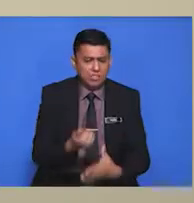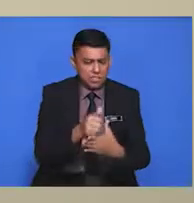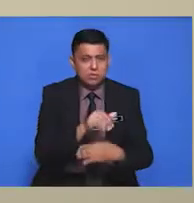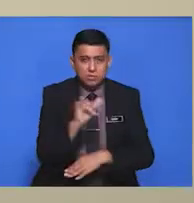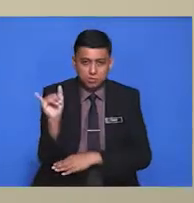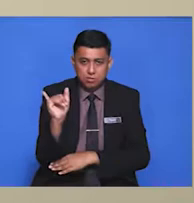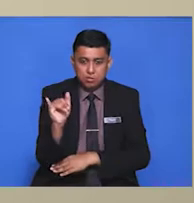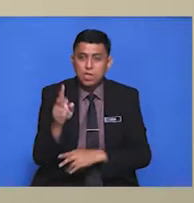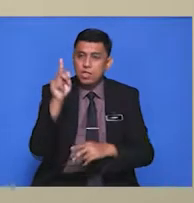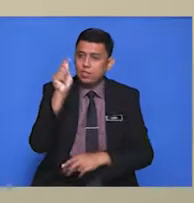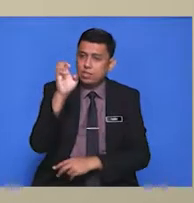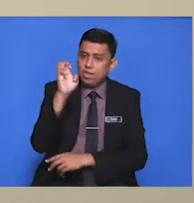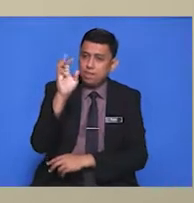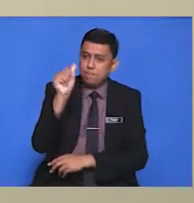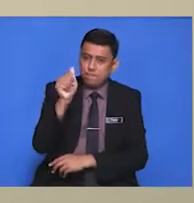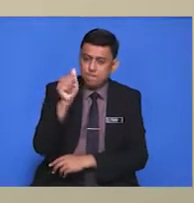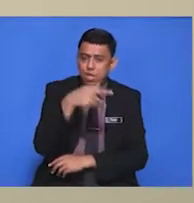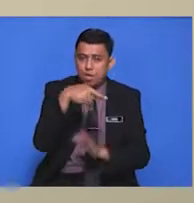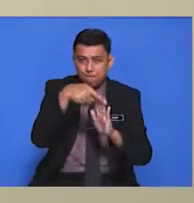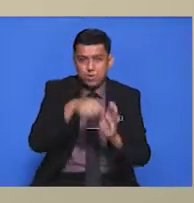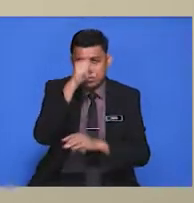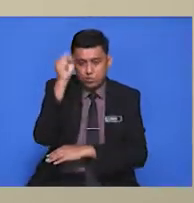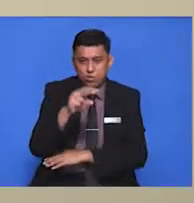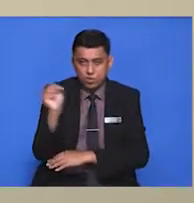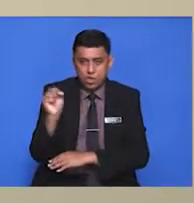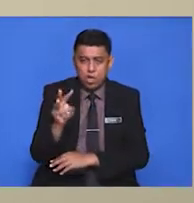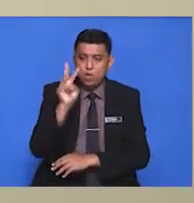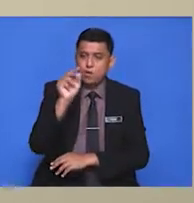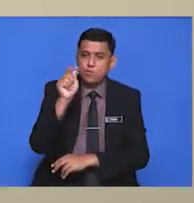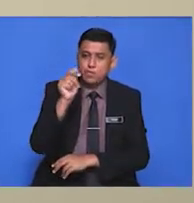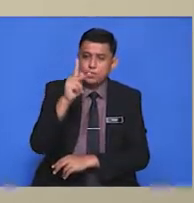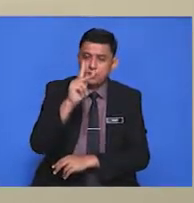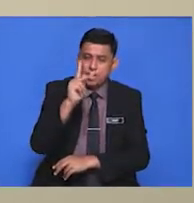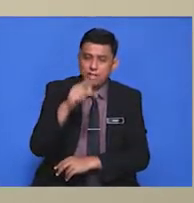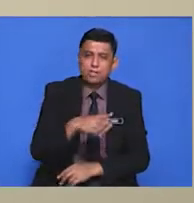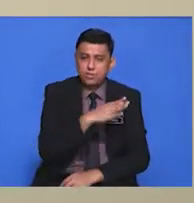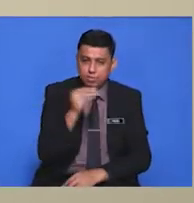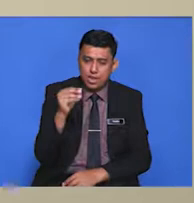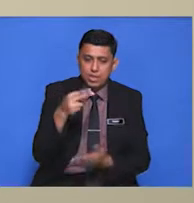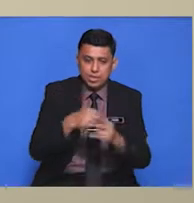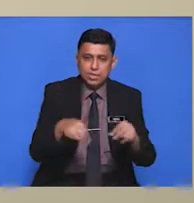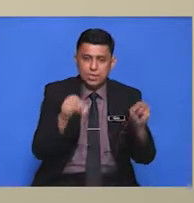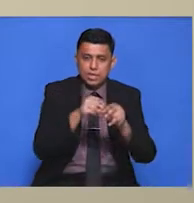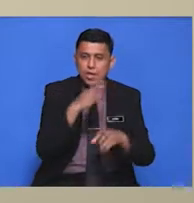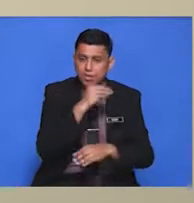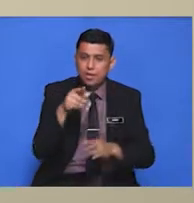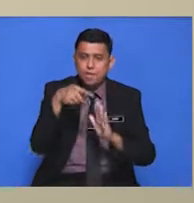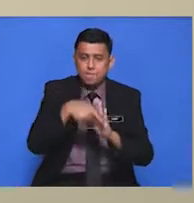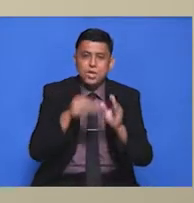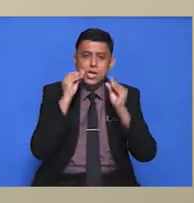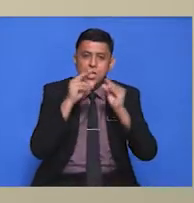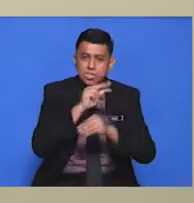ialah tema, persoalan, watak perwatakan, nilai dan pengajaran.